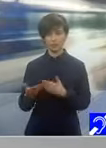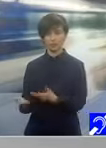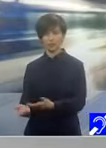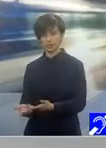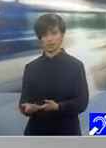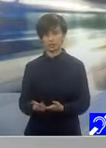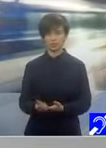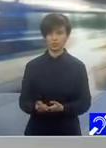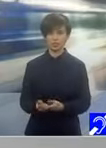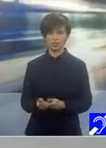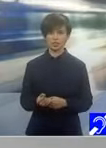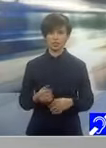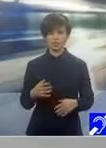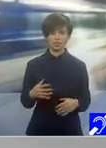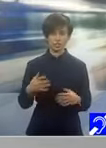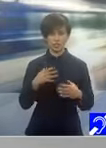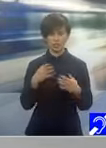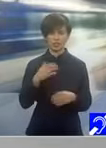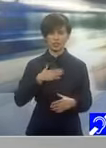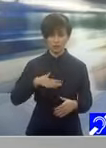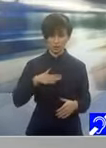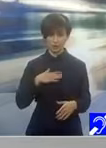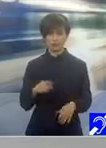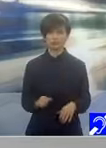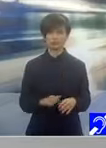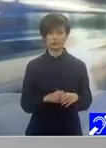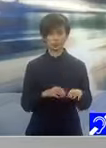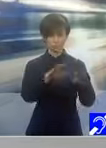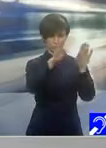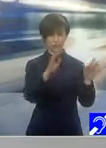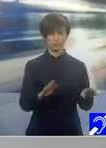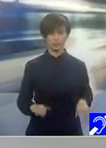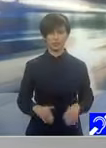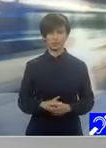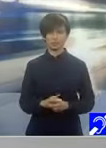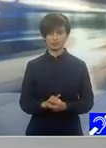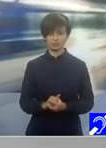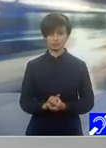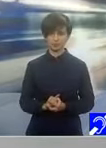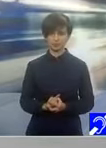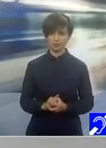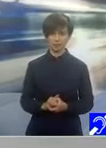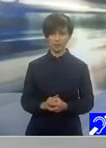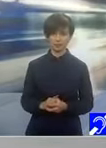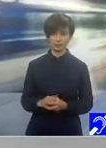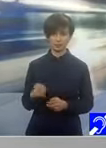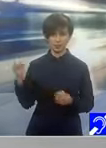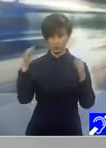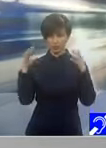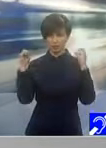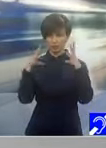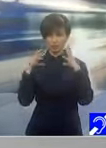un monument istoric, ne-am bucurat aflând asta, dar ne-au transmis că alături de